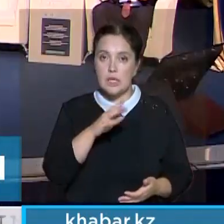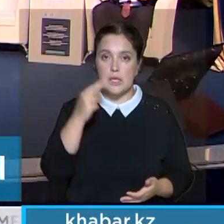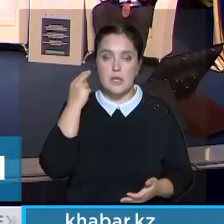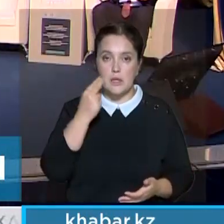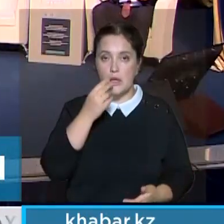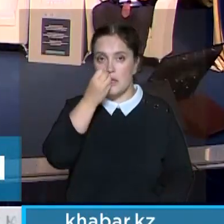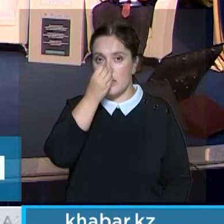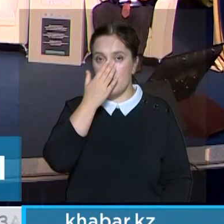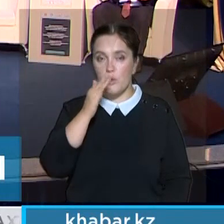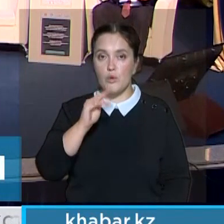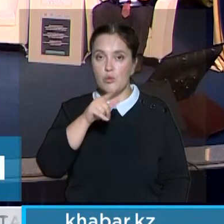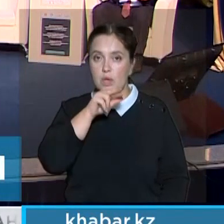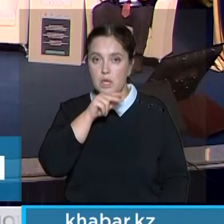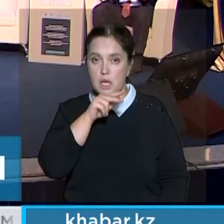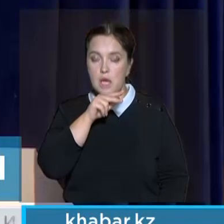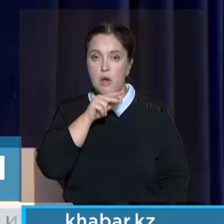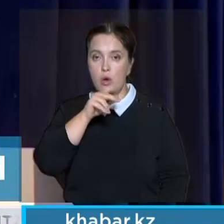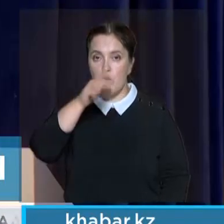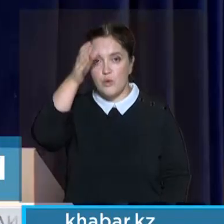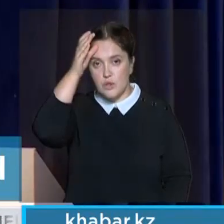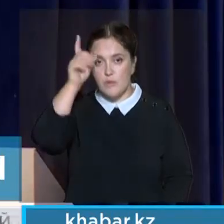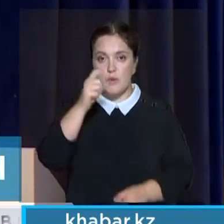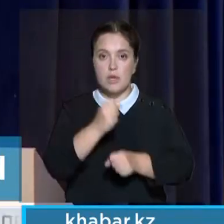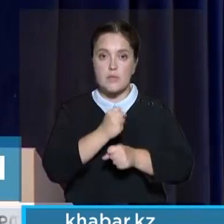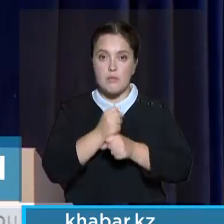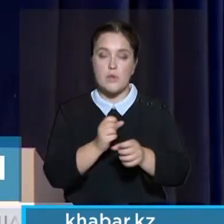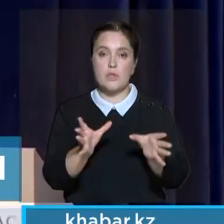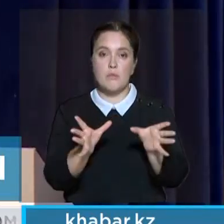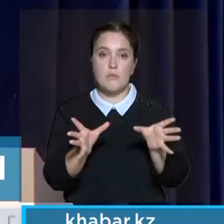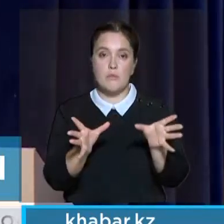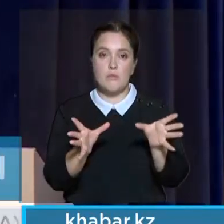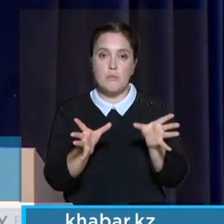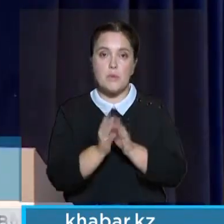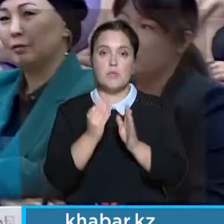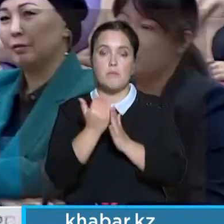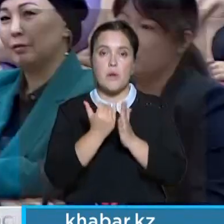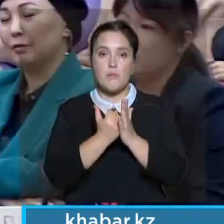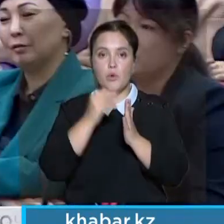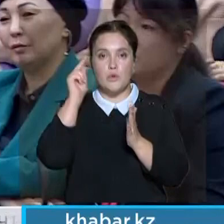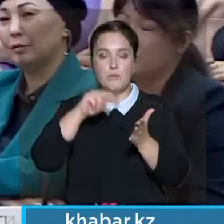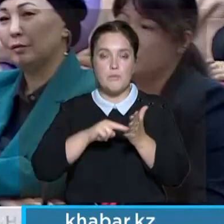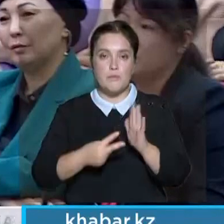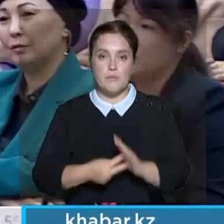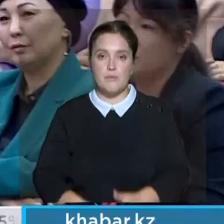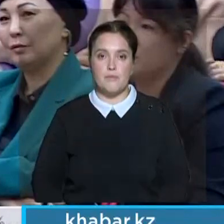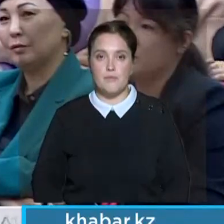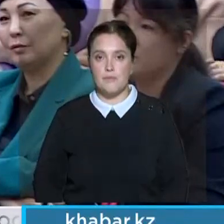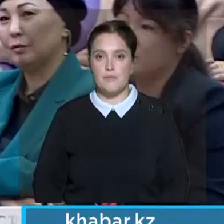Китая, Японии, Южной Кореи и Литвы. Учебные заведения также разрабатывают совместные образовательные программы и учебные планы.